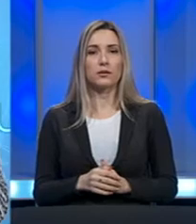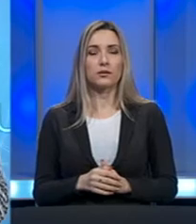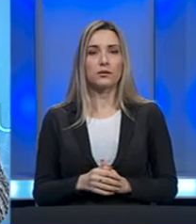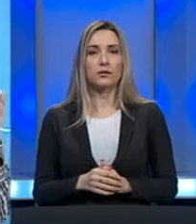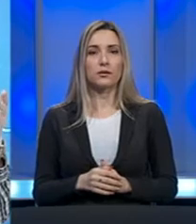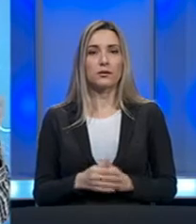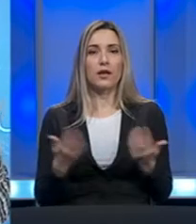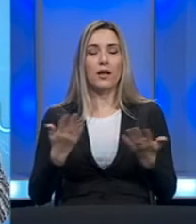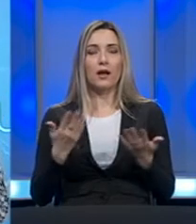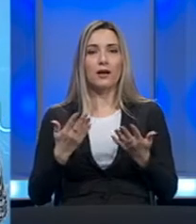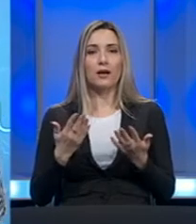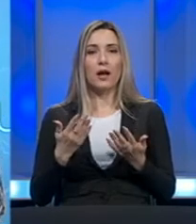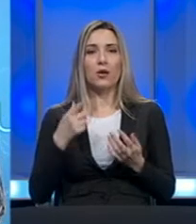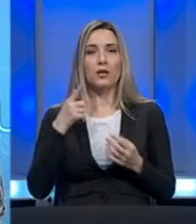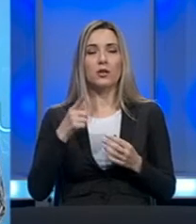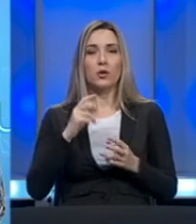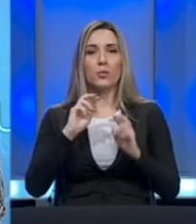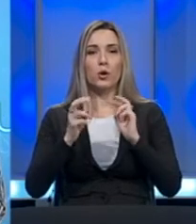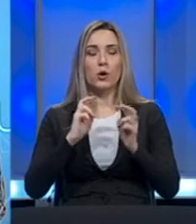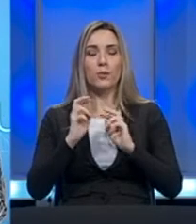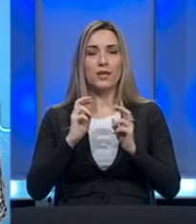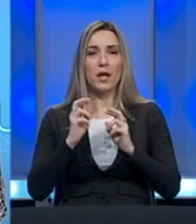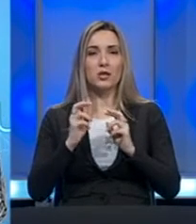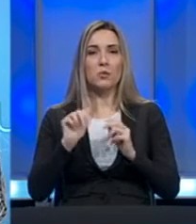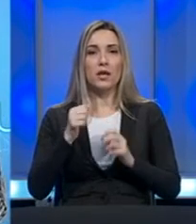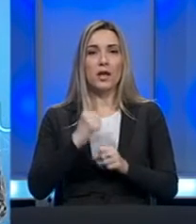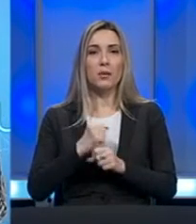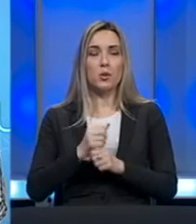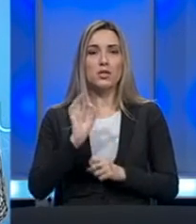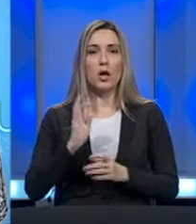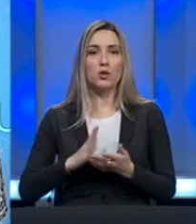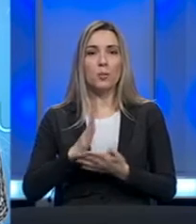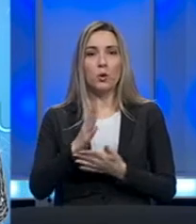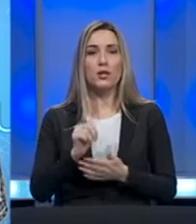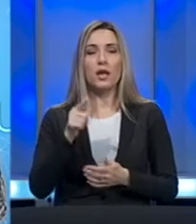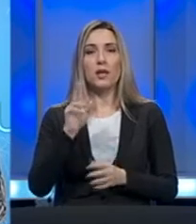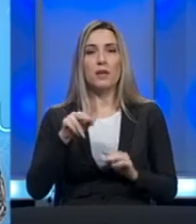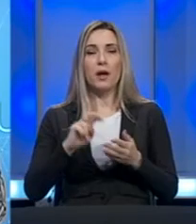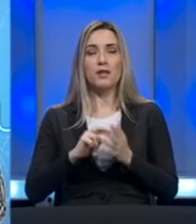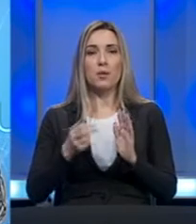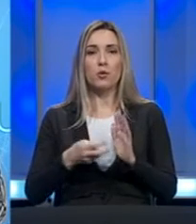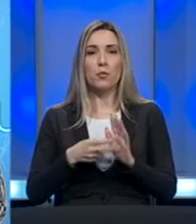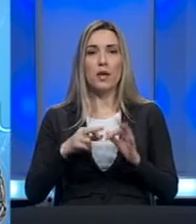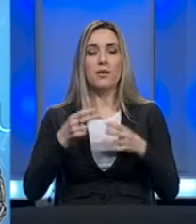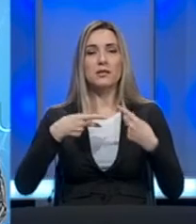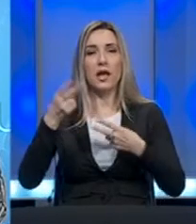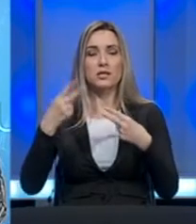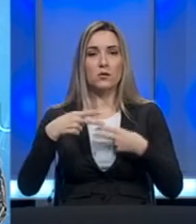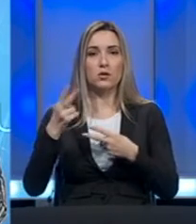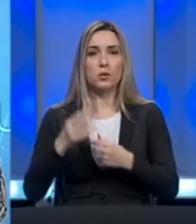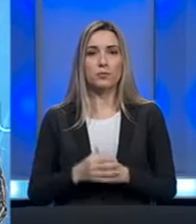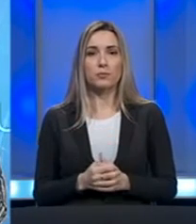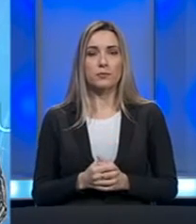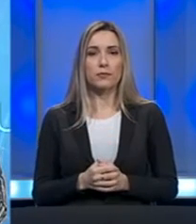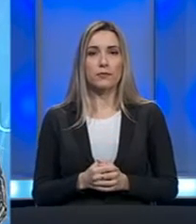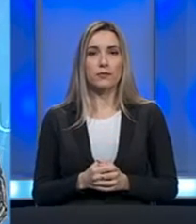Ja znam kako da to prokomentarišemo. Je li posao dobro ide? Je li imate problema sa izvozom? Da